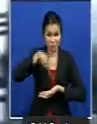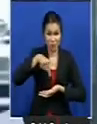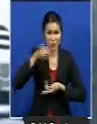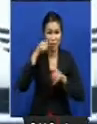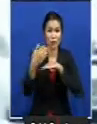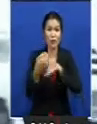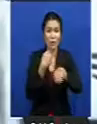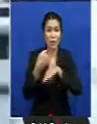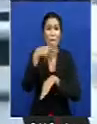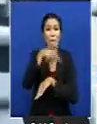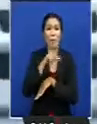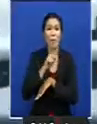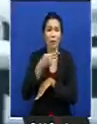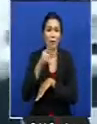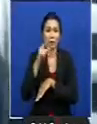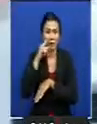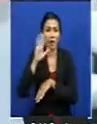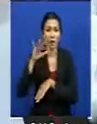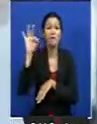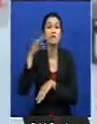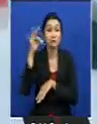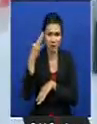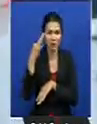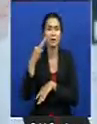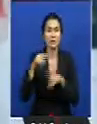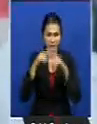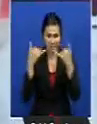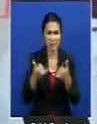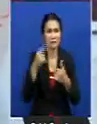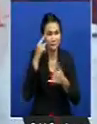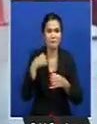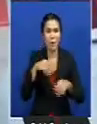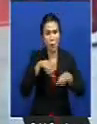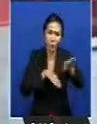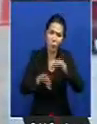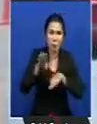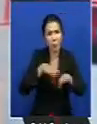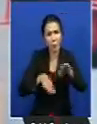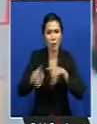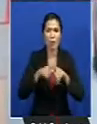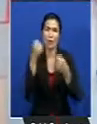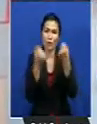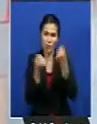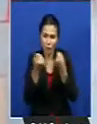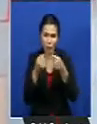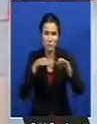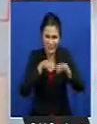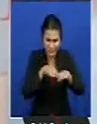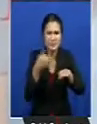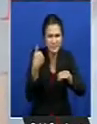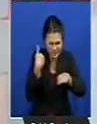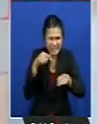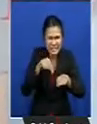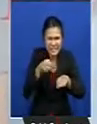คือถนนพหลโยธินฟิวเจอร์พาร์ครังสิตครับในส่วนของขาเข้าตอนนี้เป็นไปอย่างคึกคักนะครับนอกจากรถยนต์จะมาติดขัดตรงบริเวณ